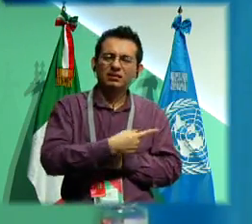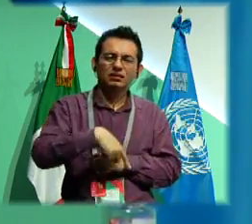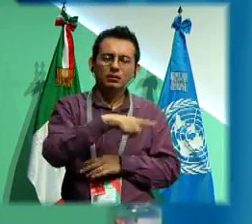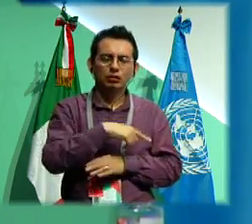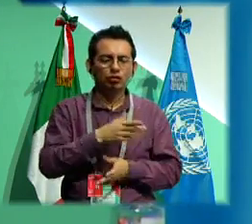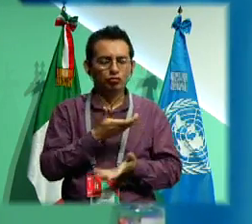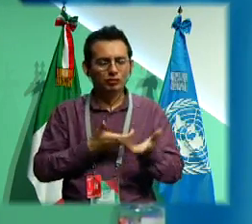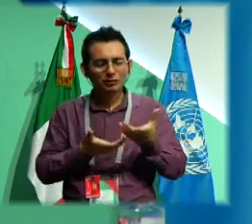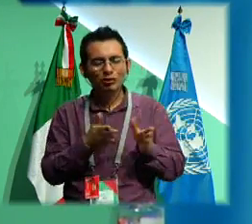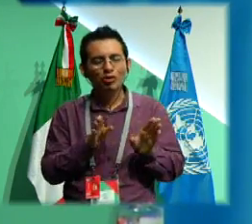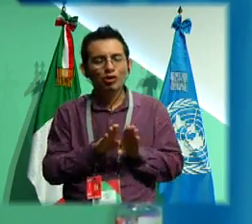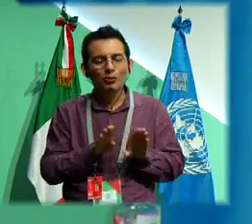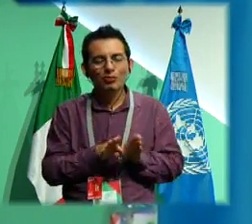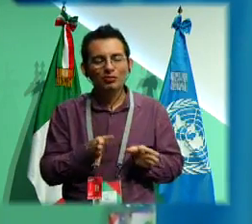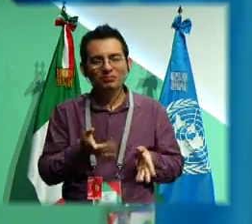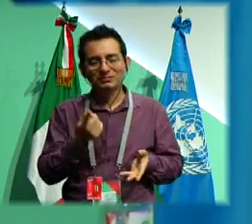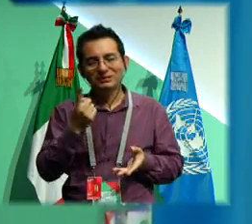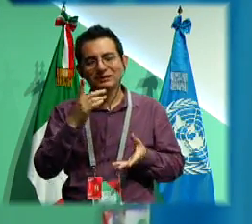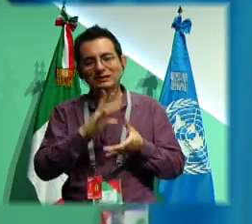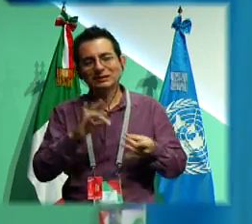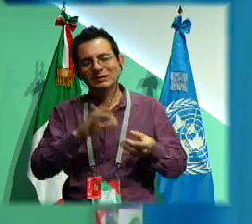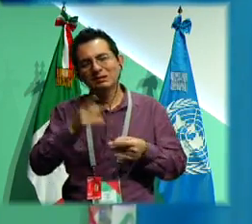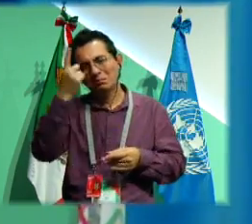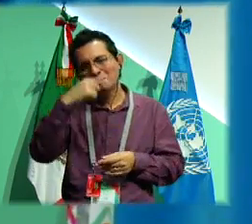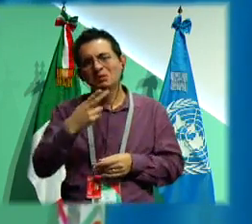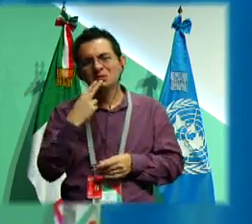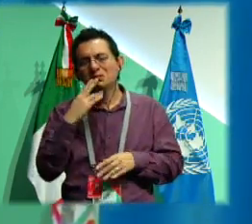Qu'est-ce que cela change dans la vie des gens?